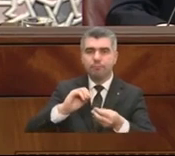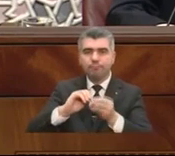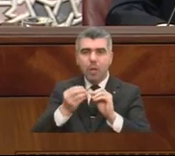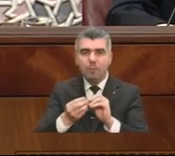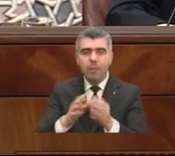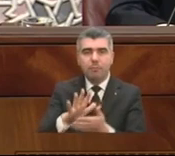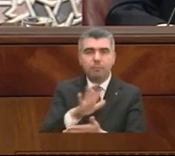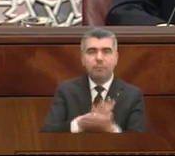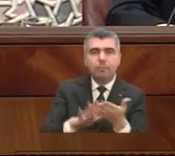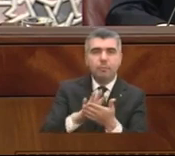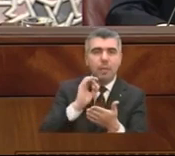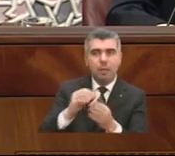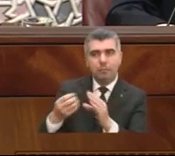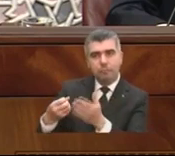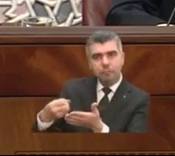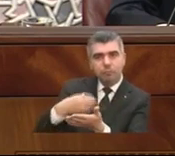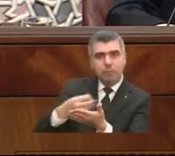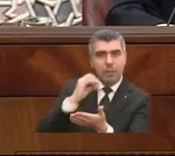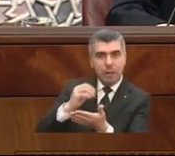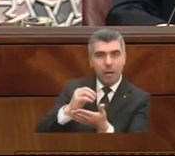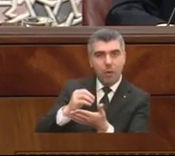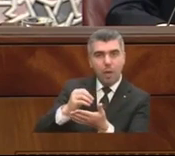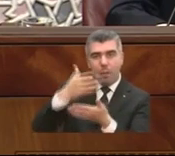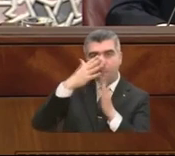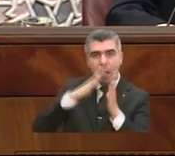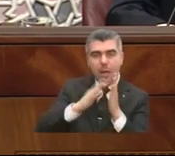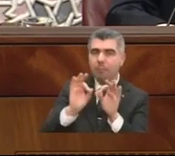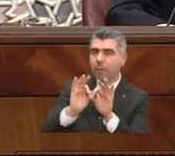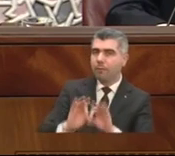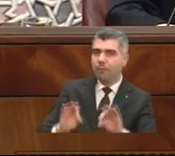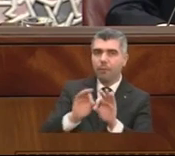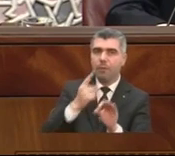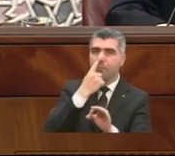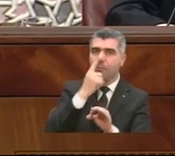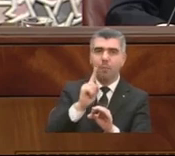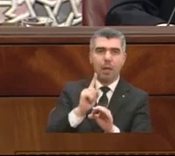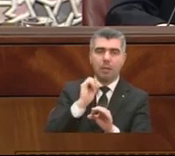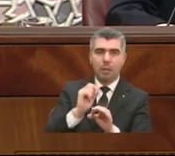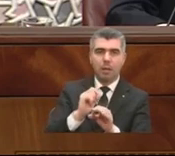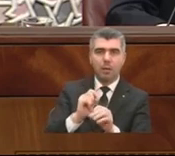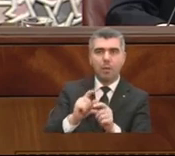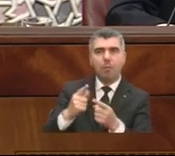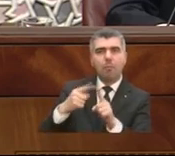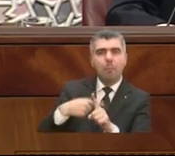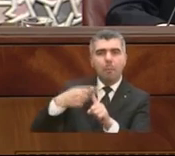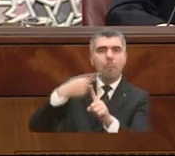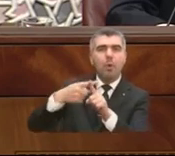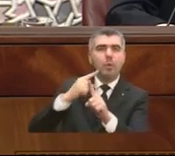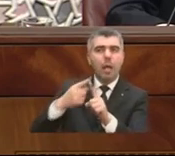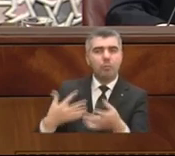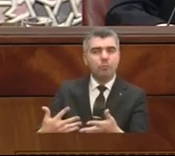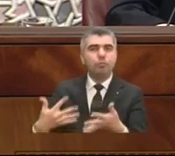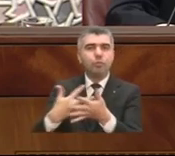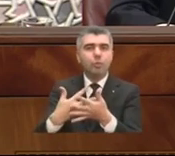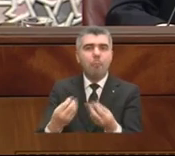الوصاية أو تلقي الدروس من أي طرف كان مهما كان مستوى العلاقات